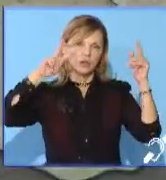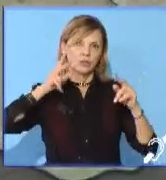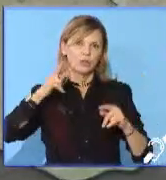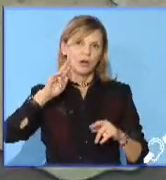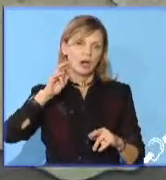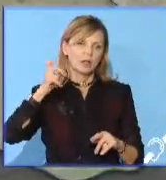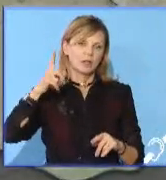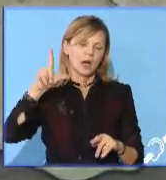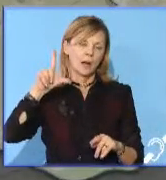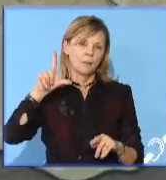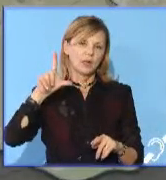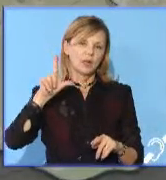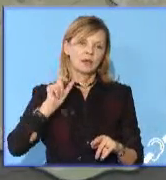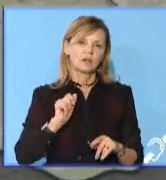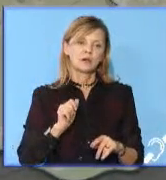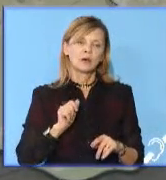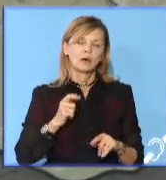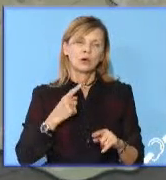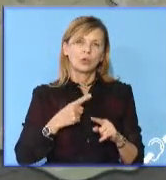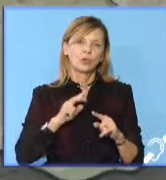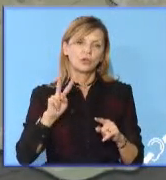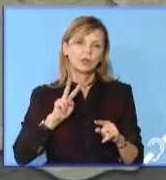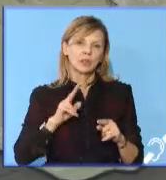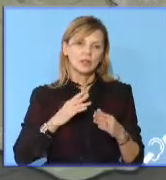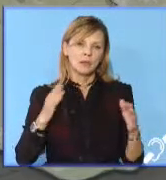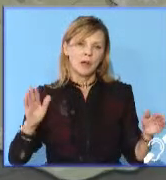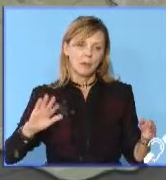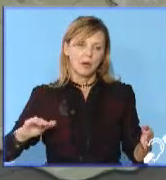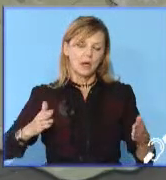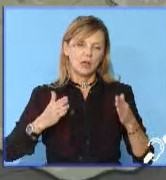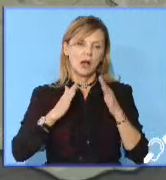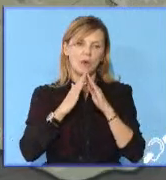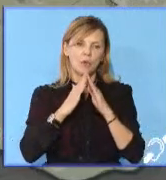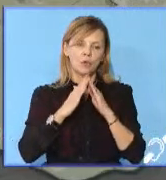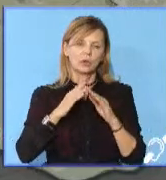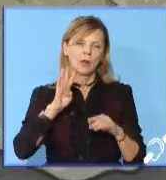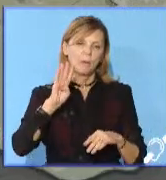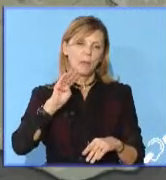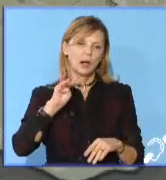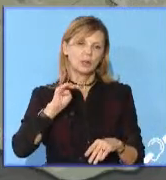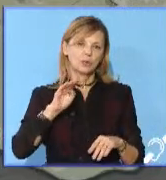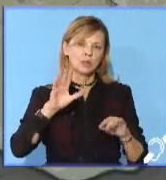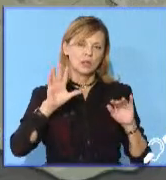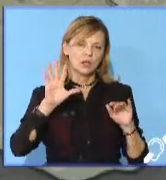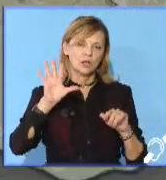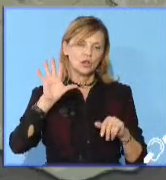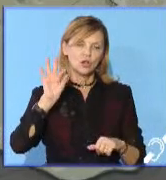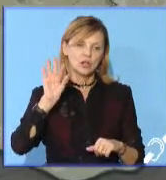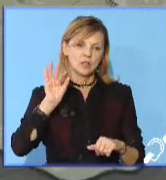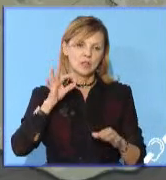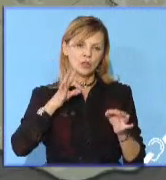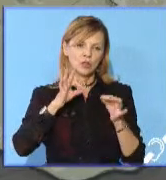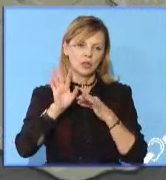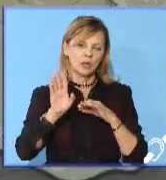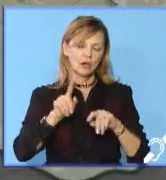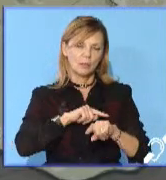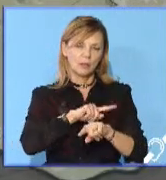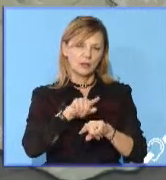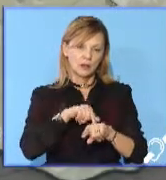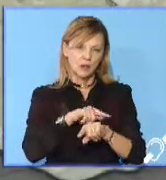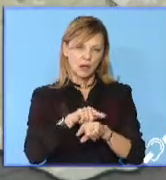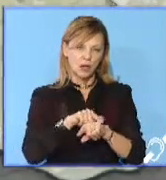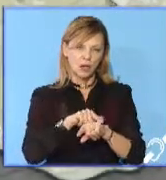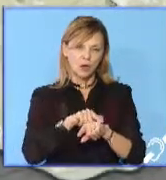variabil, vântul va sufla slab până la moderat cu intensificări la munte cu rafale în general de 45-50 de km la oră cu viteze mai mari pe